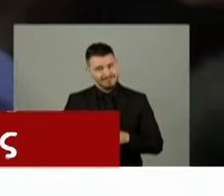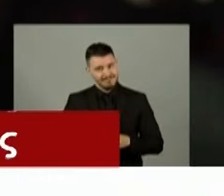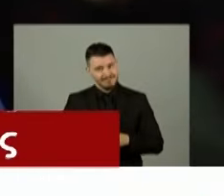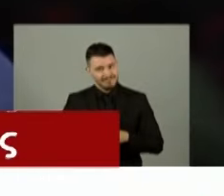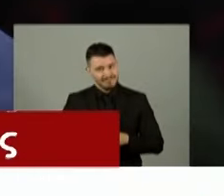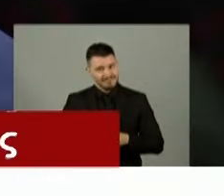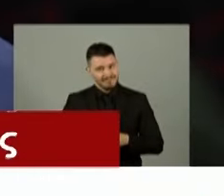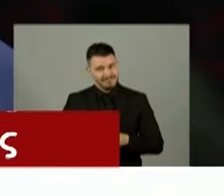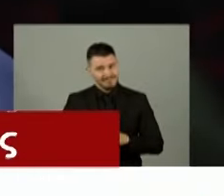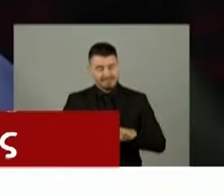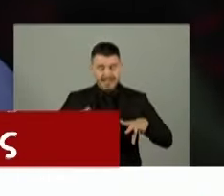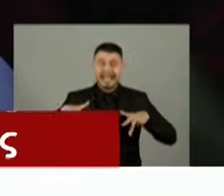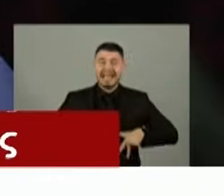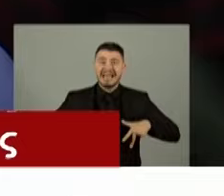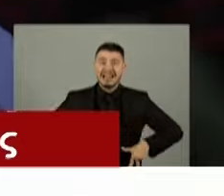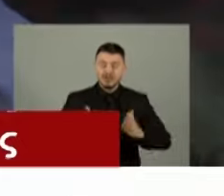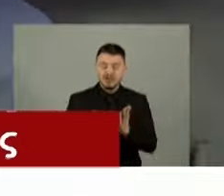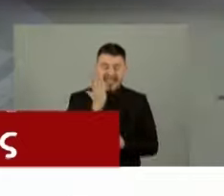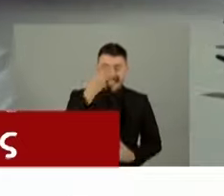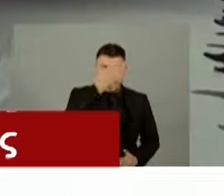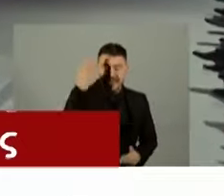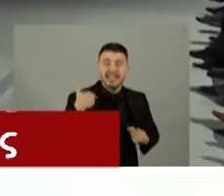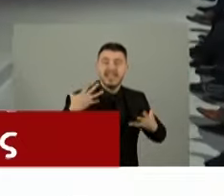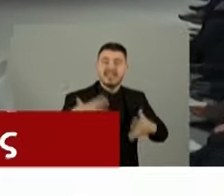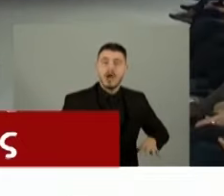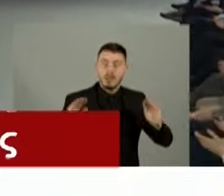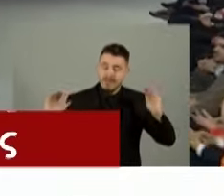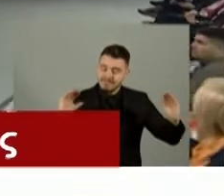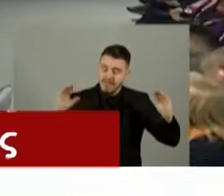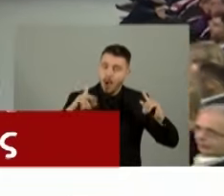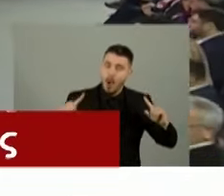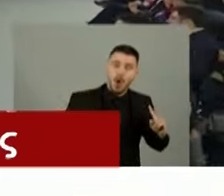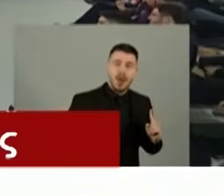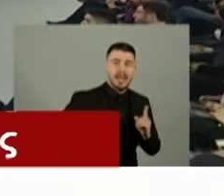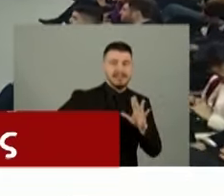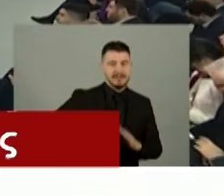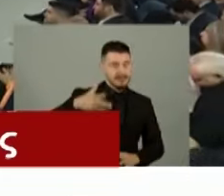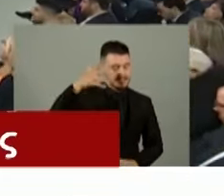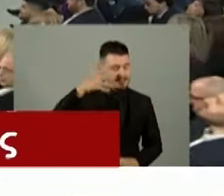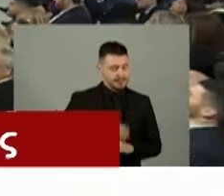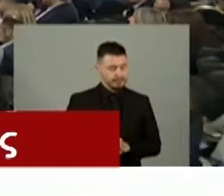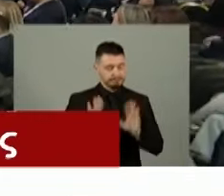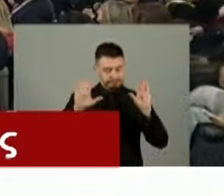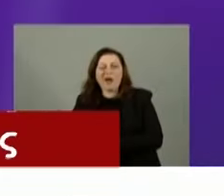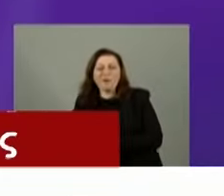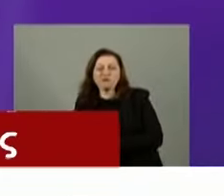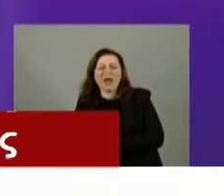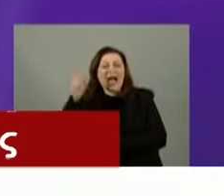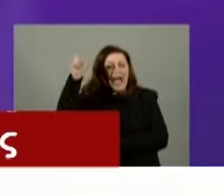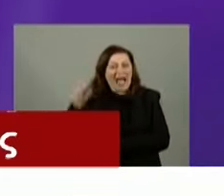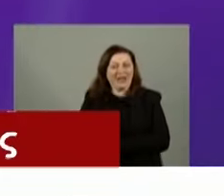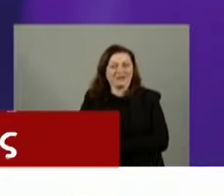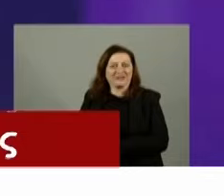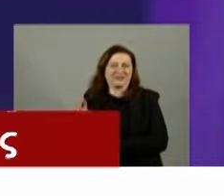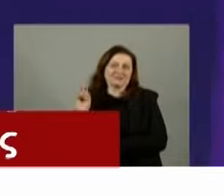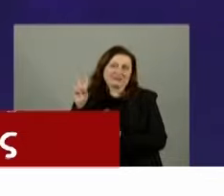είπε «Γεια σου πρόεδρε» και γενικότερα συμπορευόντουσαν. Στηρίζει και ξανά Στέφανο Κασελάκη και φαντάζομαι θα το